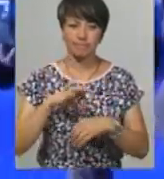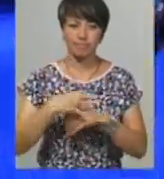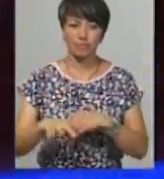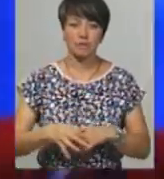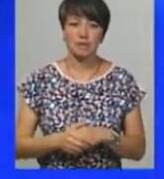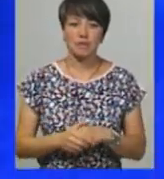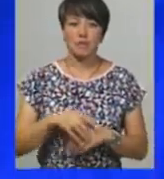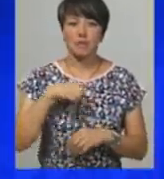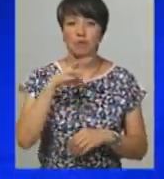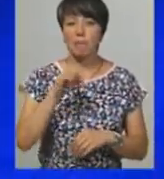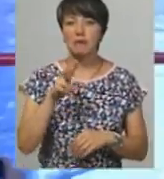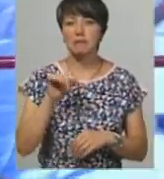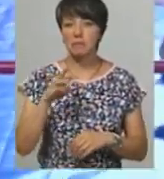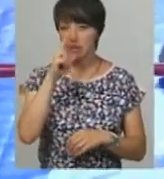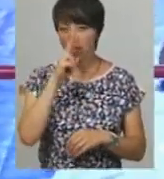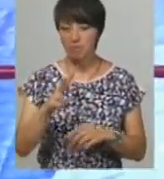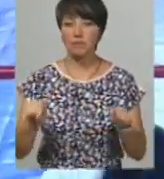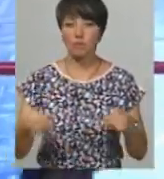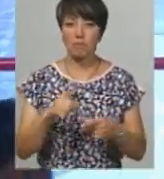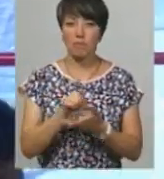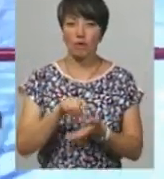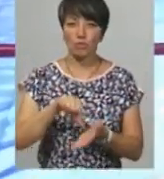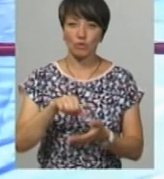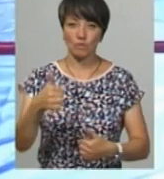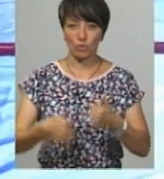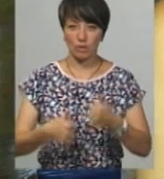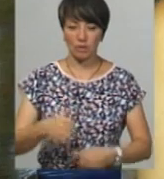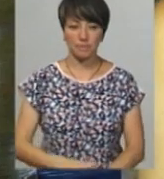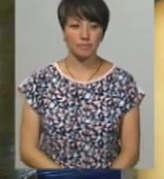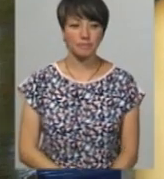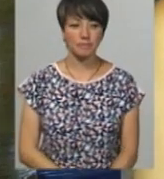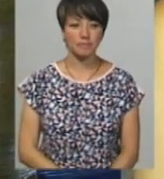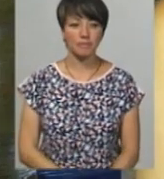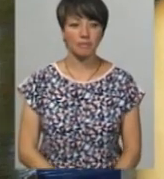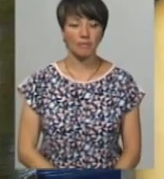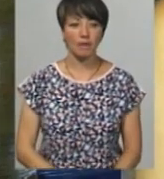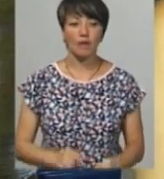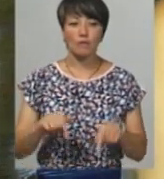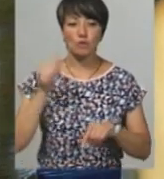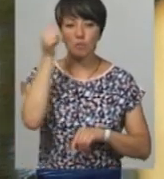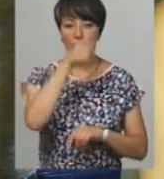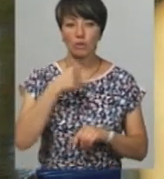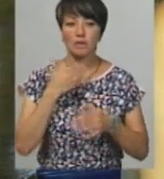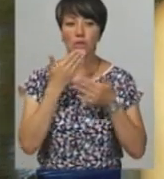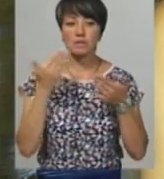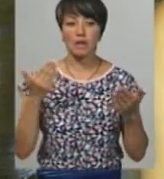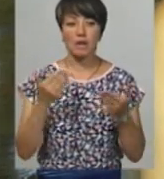Максим Пашков каже, за 2 місяці відновиться, бо має брати участь у турнірі. Цього року я провів останній